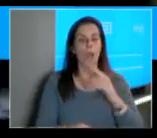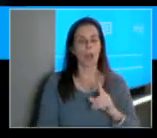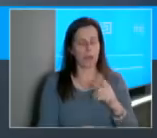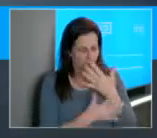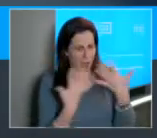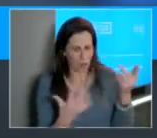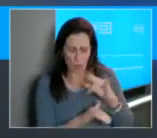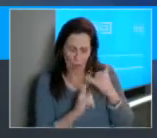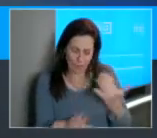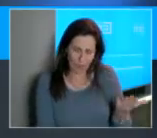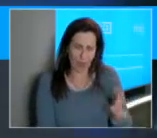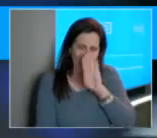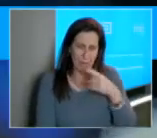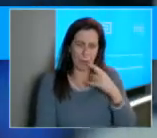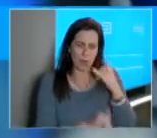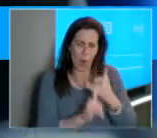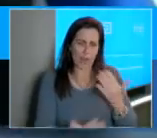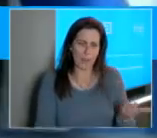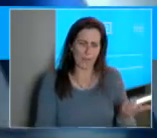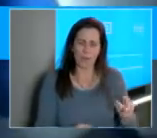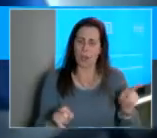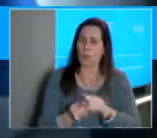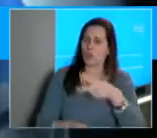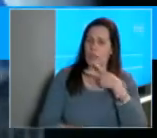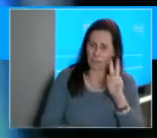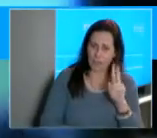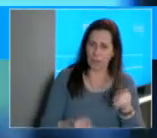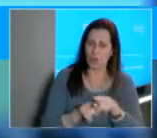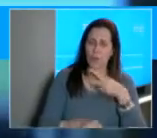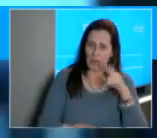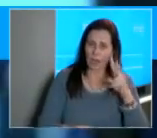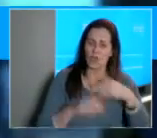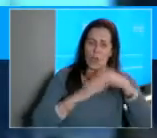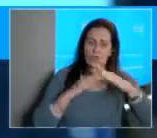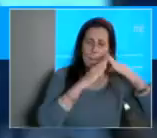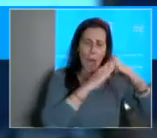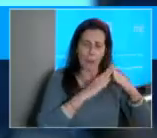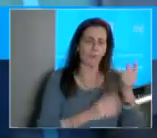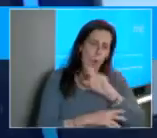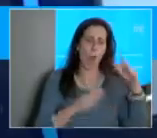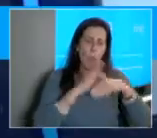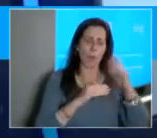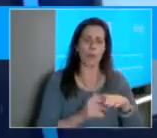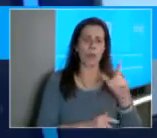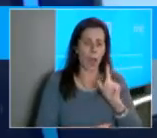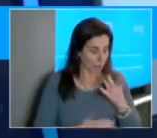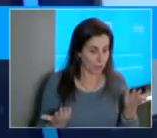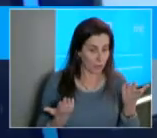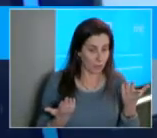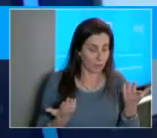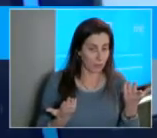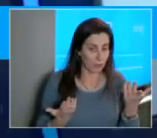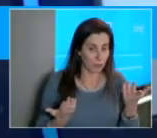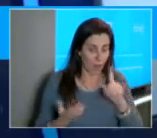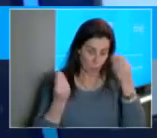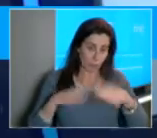הממשלה ולהביא אותה. אבל ברור שהוא לא יביא, הוא אומר שהוא לא יביא. הוא לא יביא, כמו שהוא הבטיח שהוא יבנה מאות יחידות דיור. אז בעצם, אז אני מקדמת אותך. אז בעצם